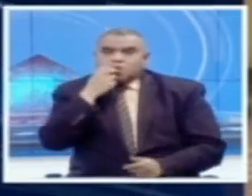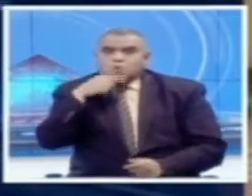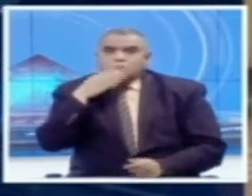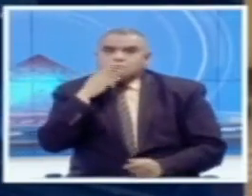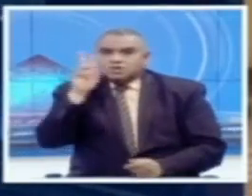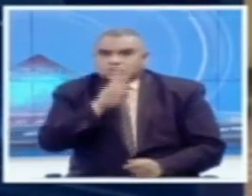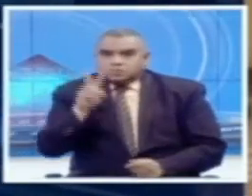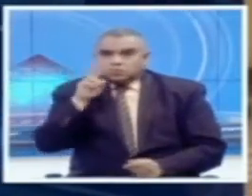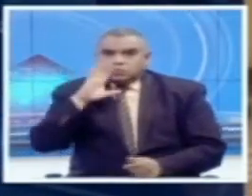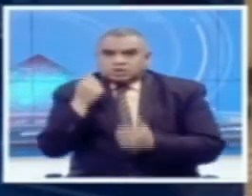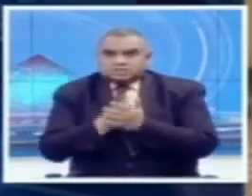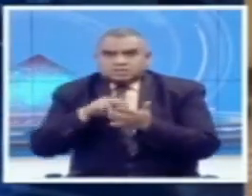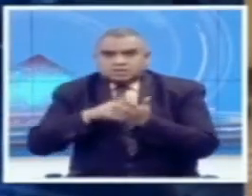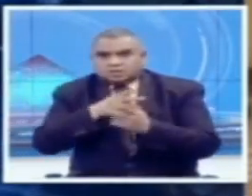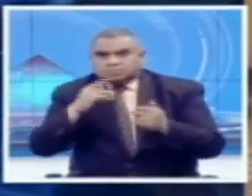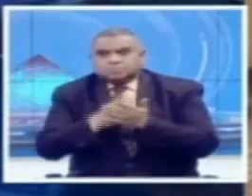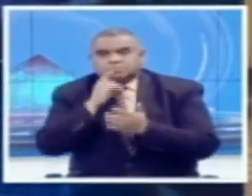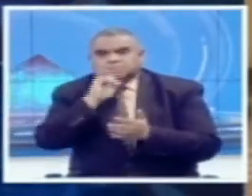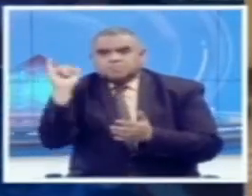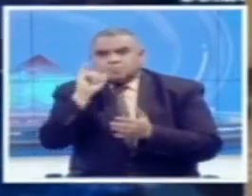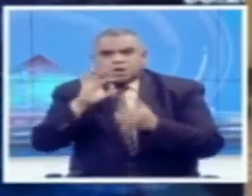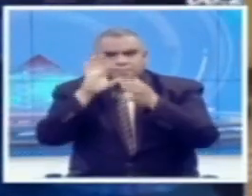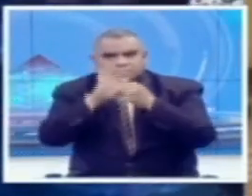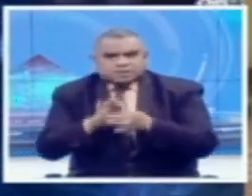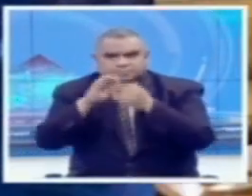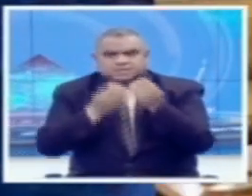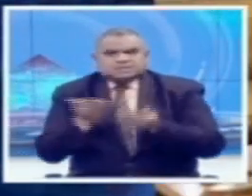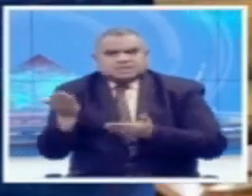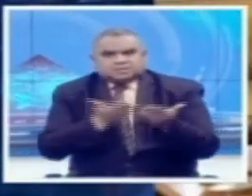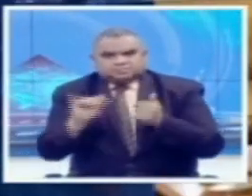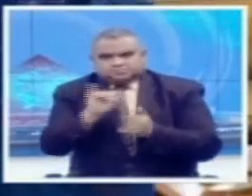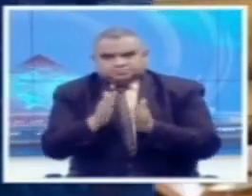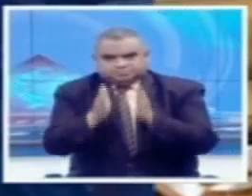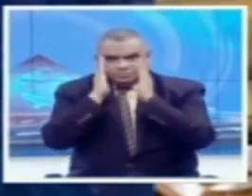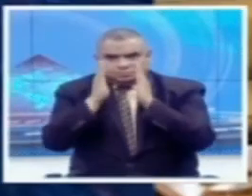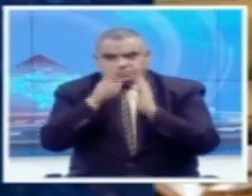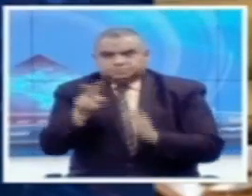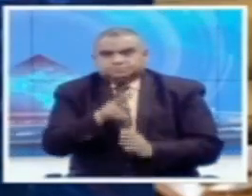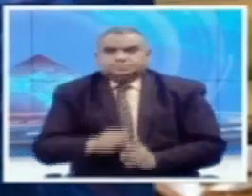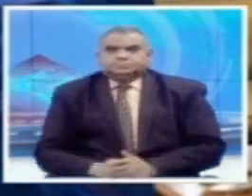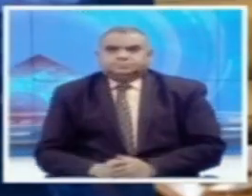كوب 27، وكذلك القضايا ذات الاهتمام المشترك.